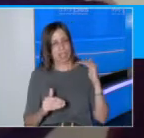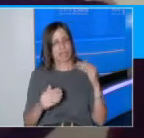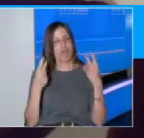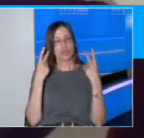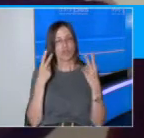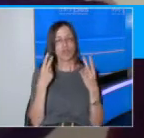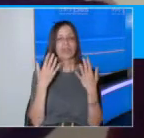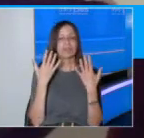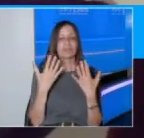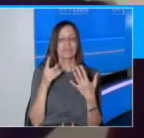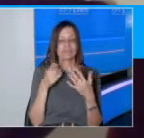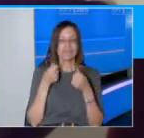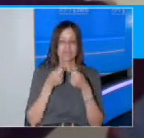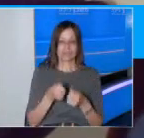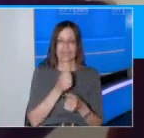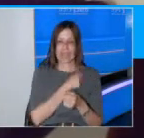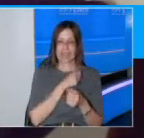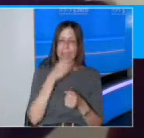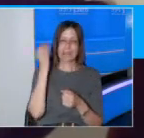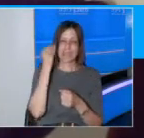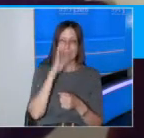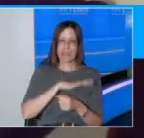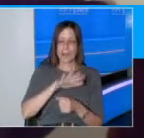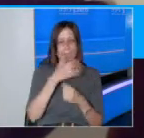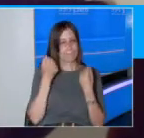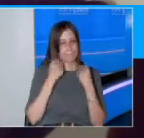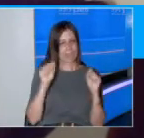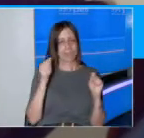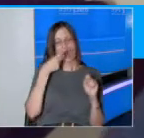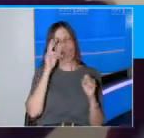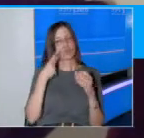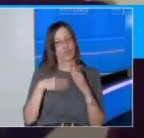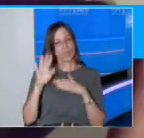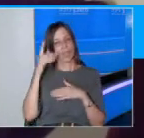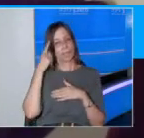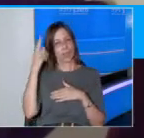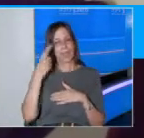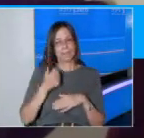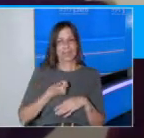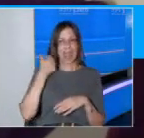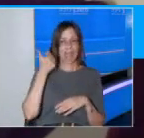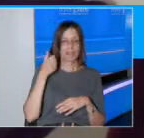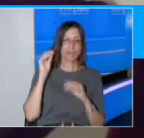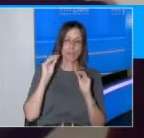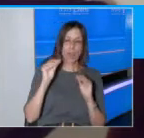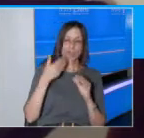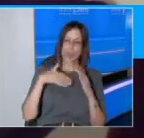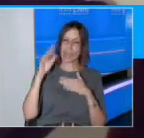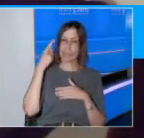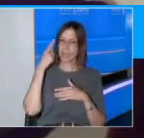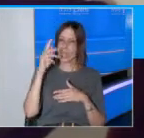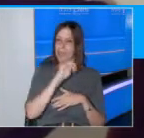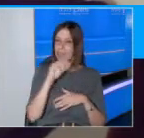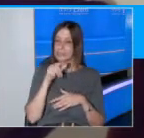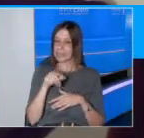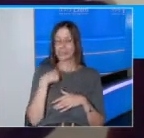ירדה כמות ההדתה בבתי הספר הממלכתיים, הורים יותר מודעים לנושא, מנהלים ומורים יותר מודעים לנושא הזה,